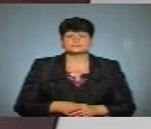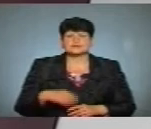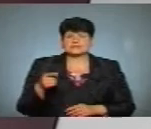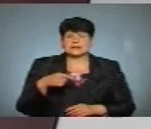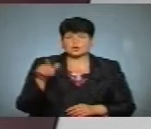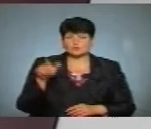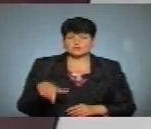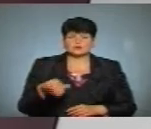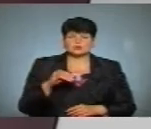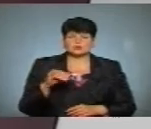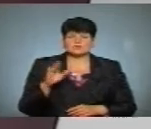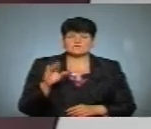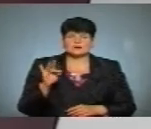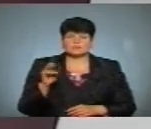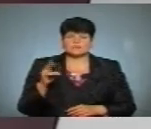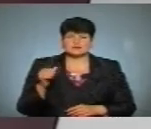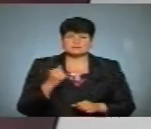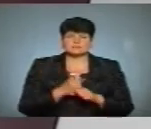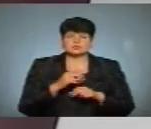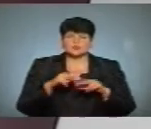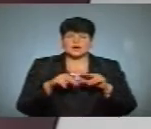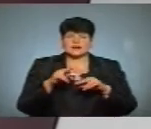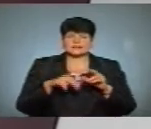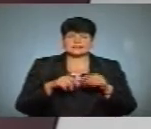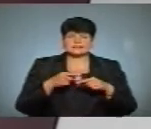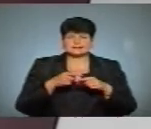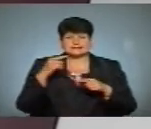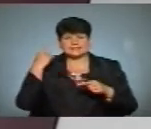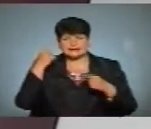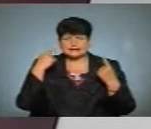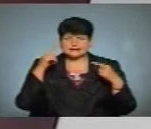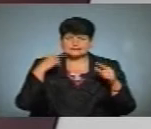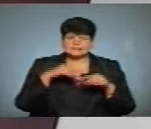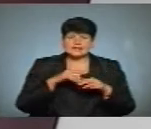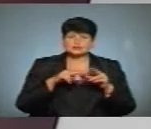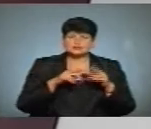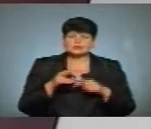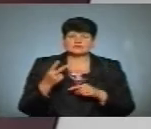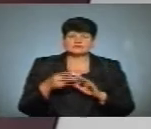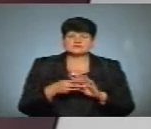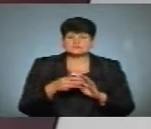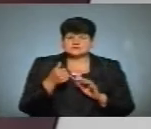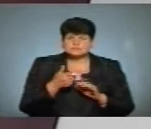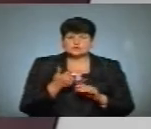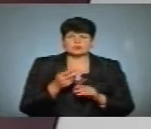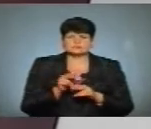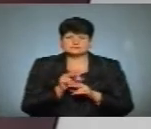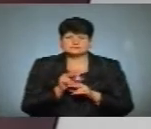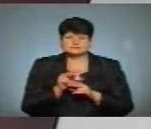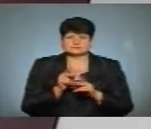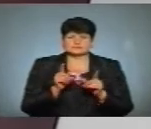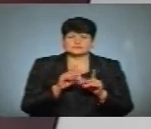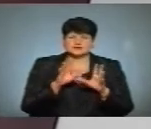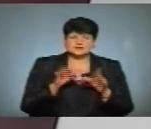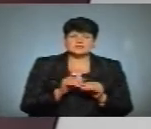Тернополянин Юрій Вербовецький працює архітектором 28 років. Розробляє проєкти реставрації пам'яток архітектури. Чоловік каже,